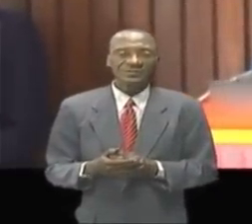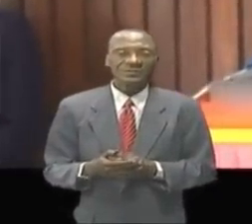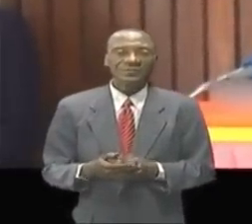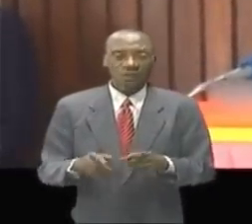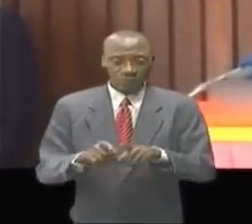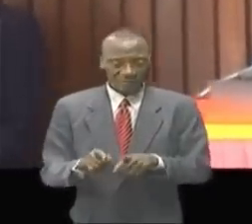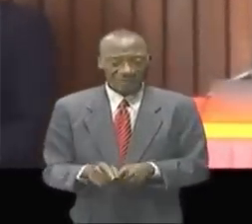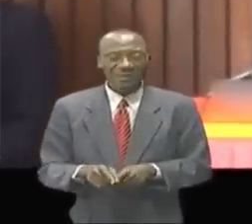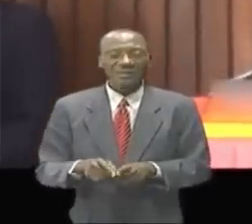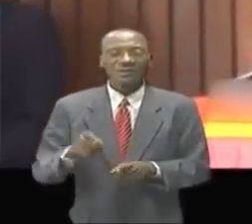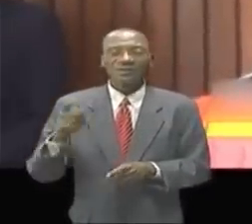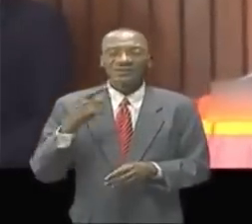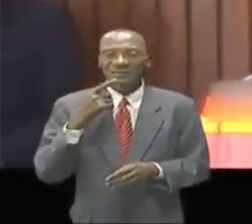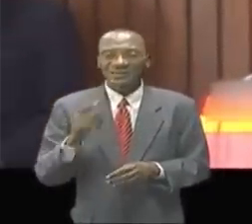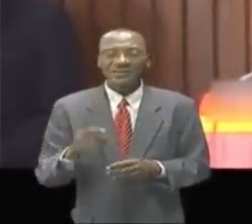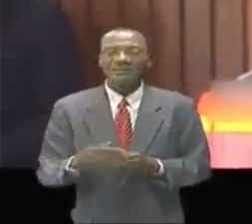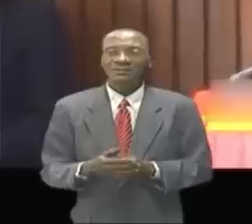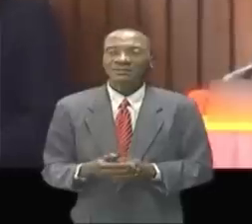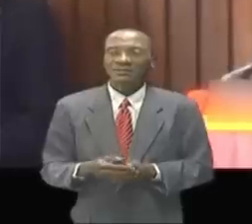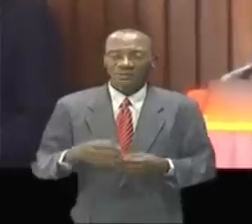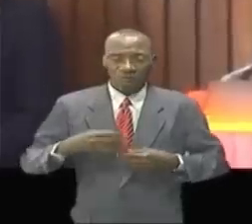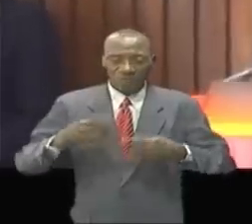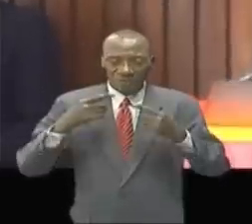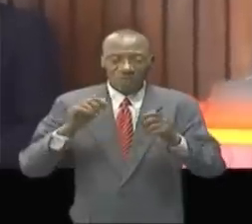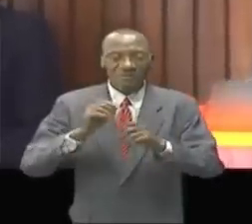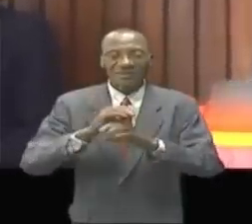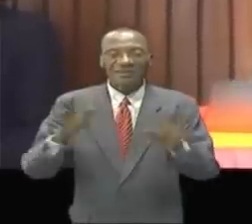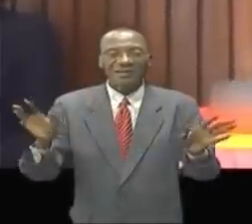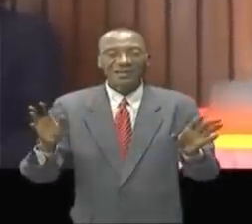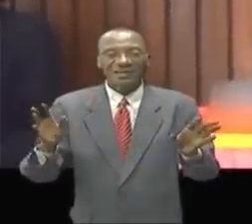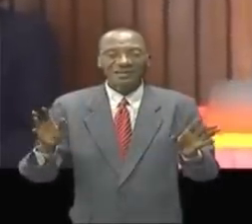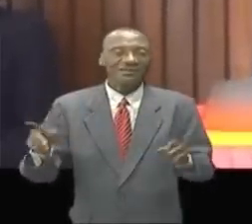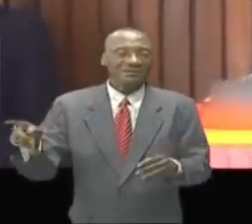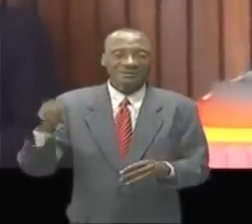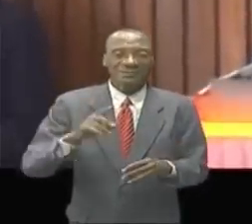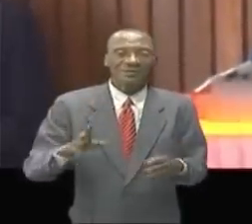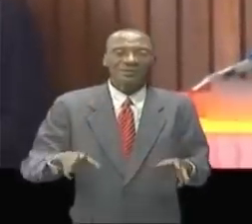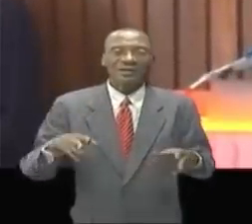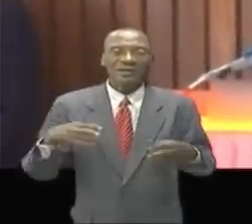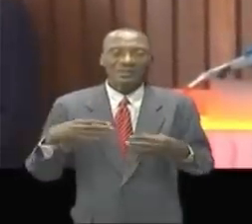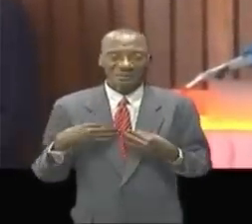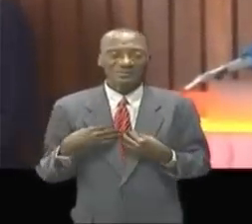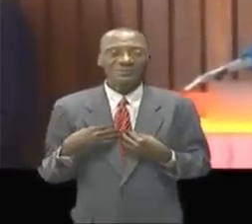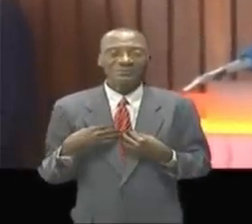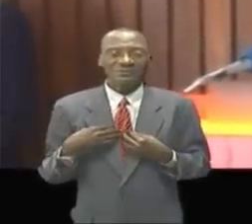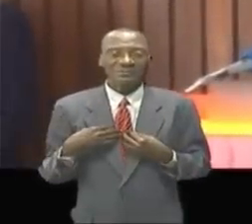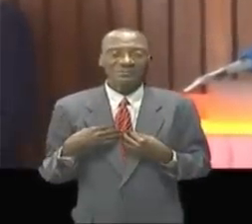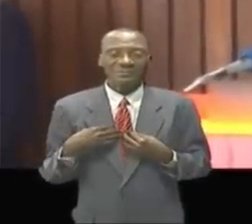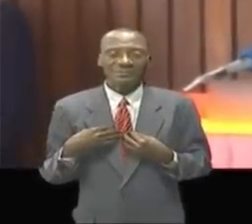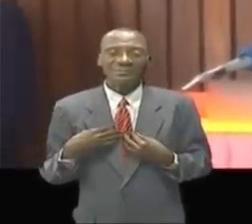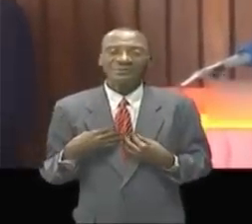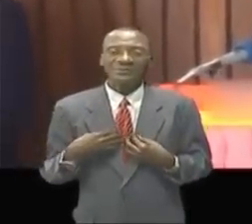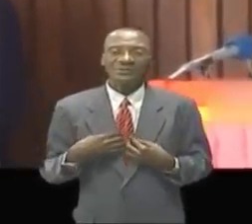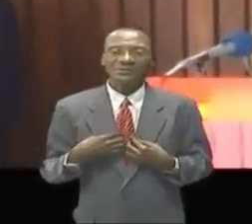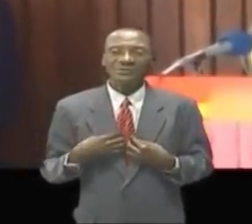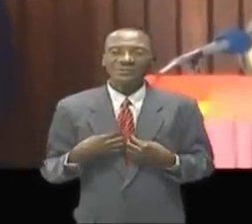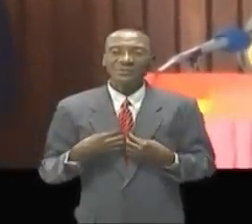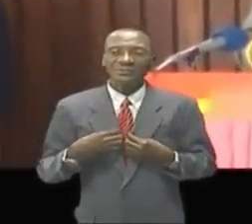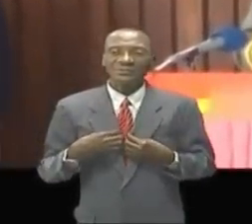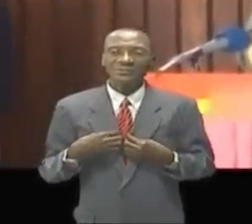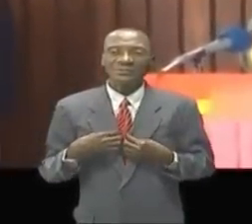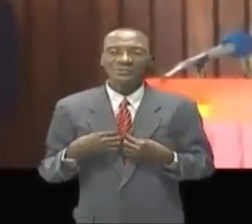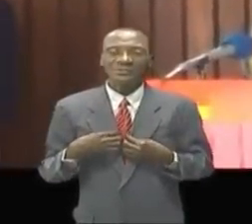l'engagement et le dévouement de Son Excellence Madame le